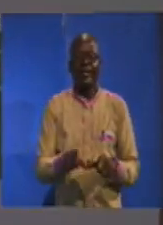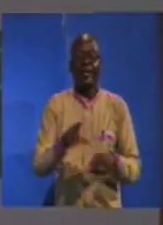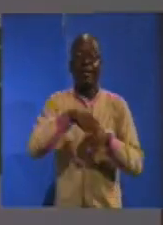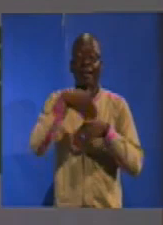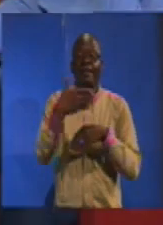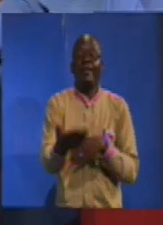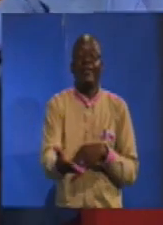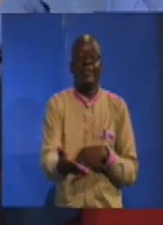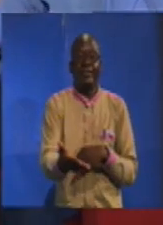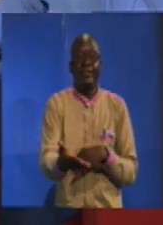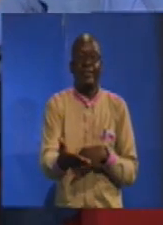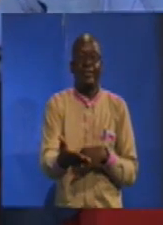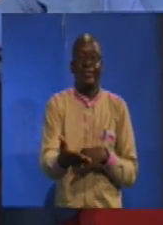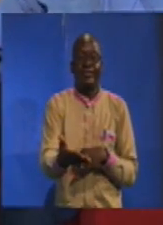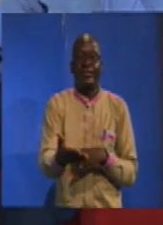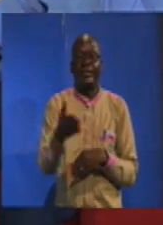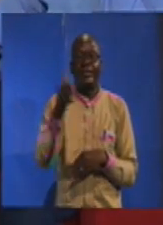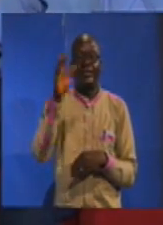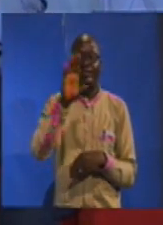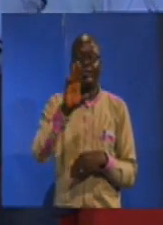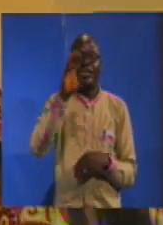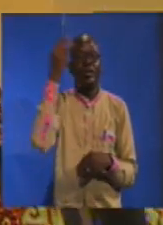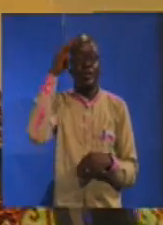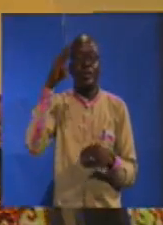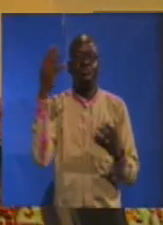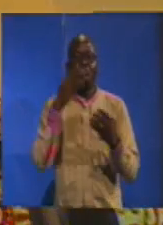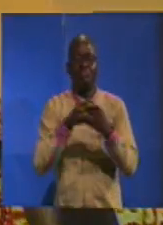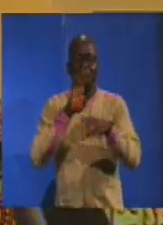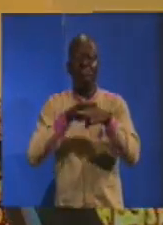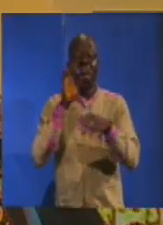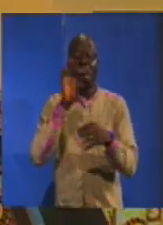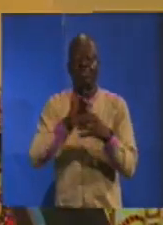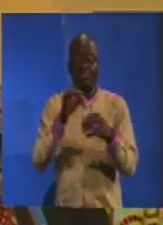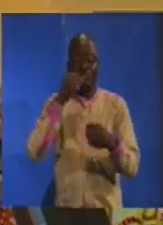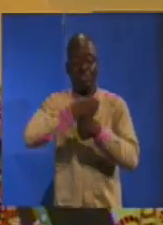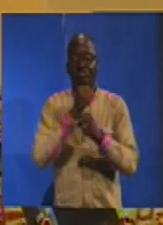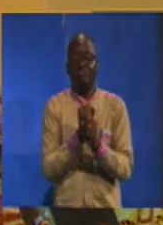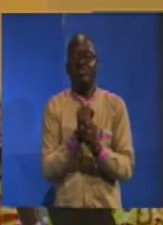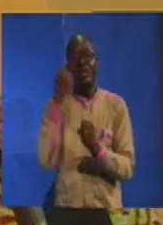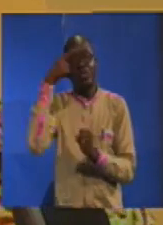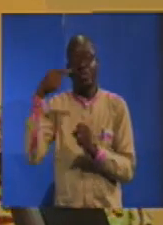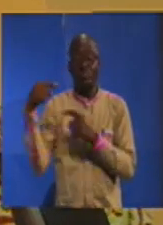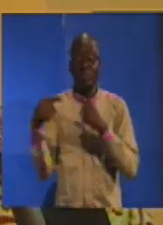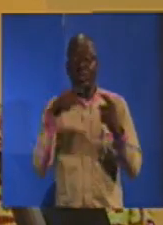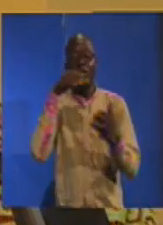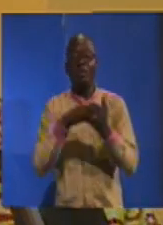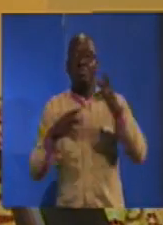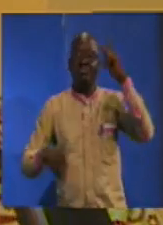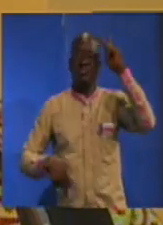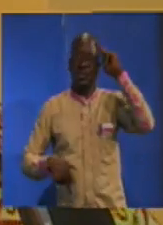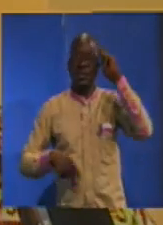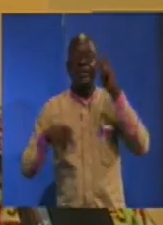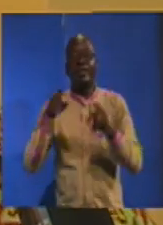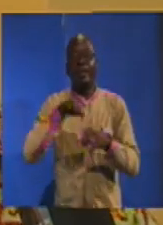aussi le dossier actuel sur les moustiques génétiquement modifiés donc pour lutter contre le paludisme en fin de